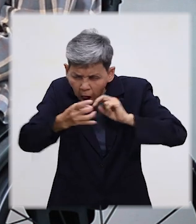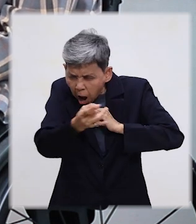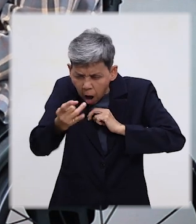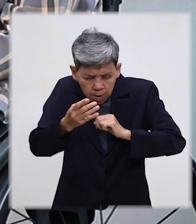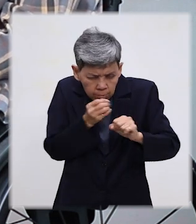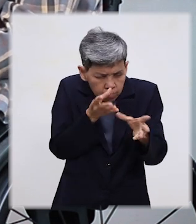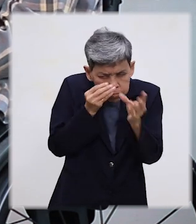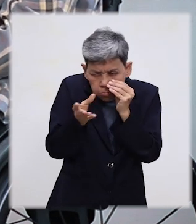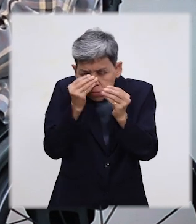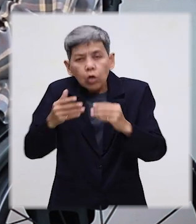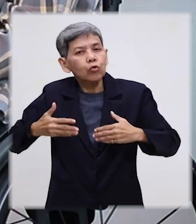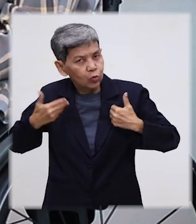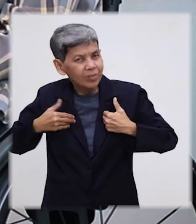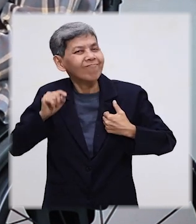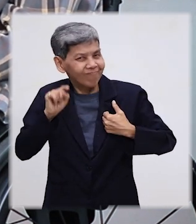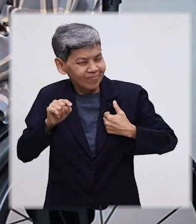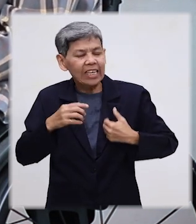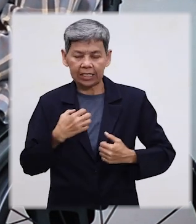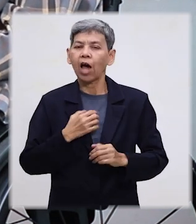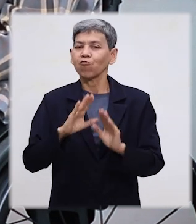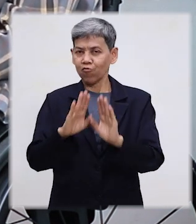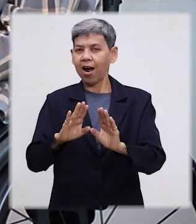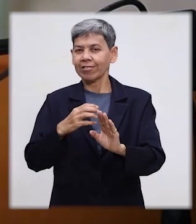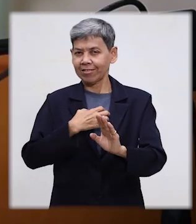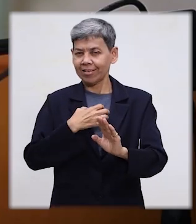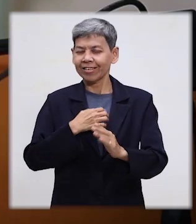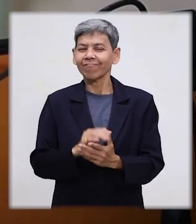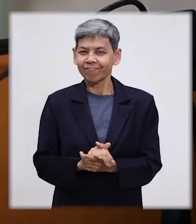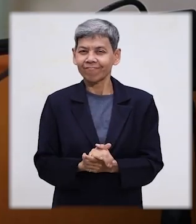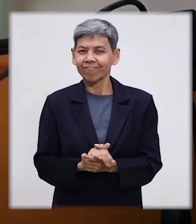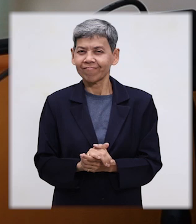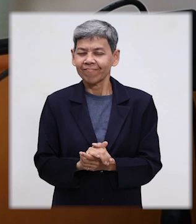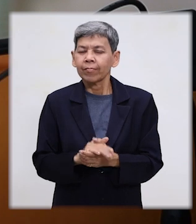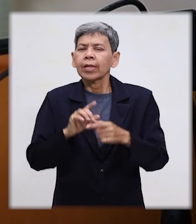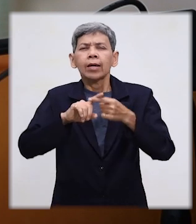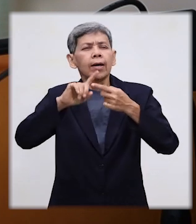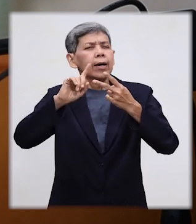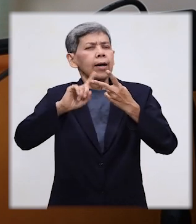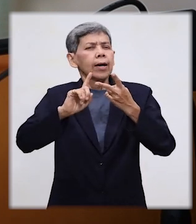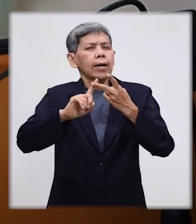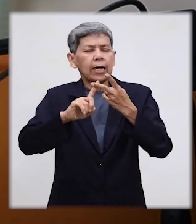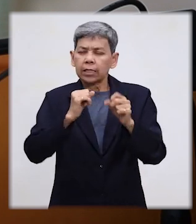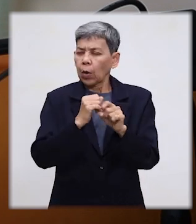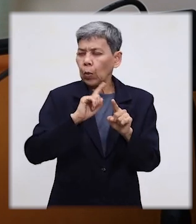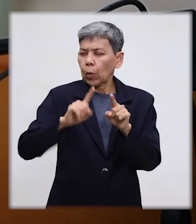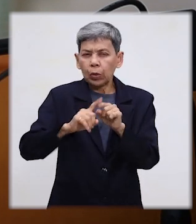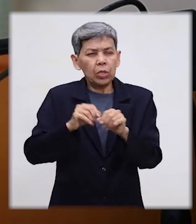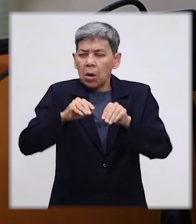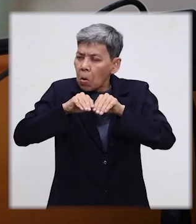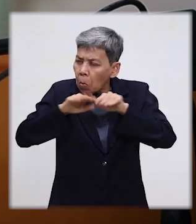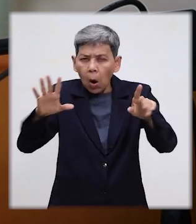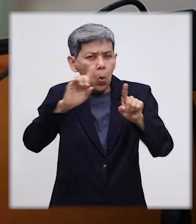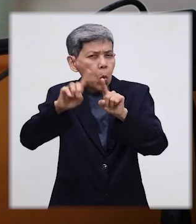น่นผมคิดว่ามันเป็นตรงนี้ที่อยากฝากแล้วก็อีกเรื่องก็คือช่องทางมันเยอะเนาะเดี๋ยวนี ้